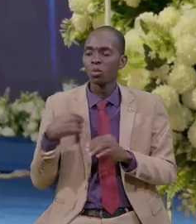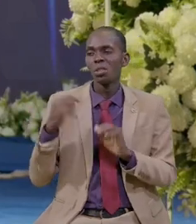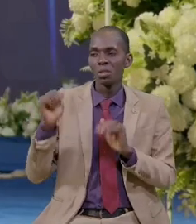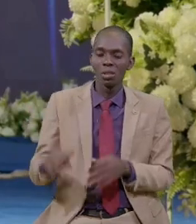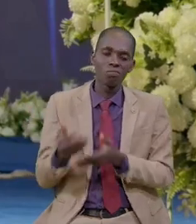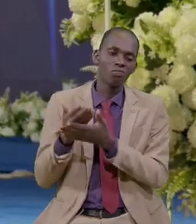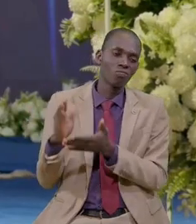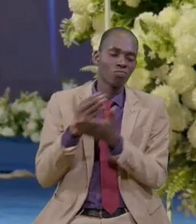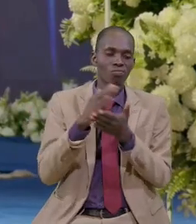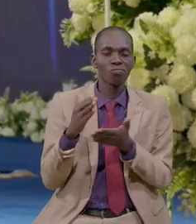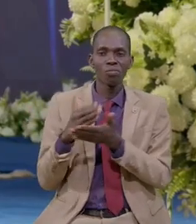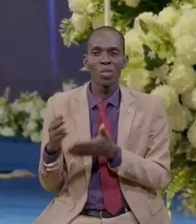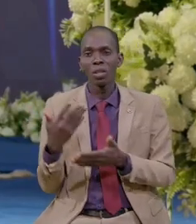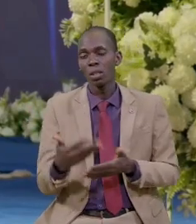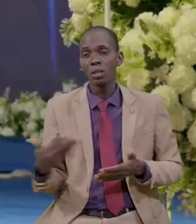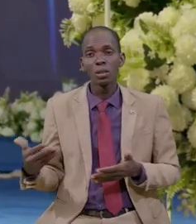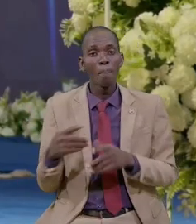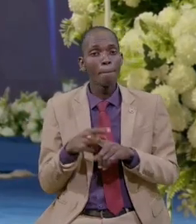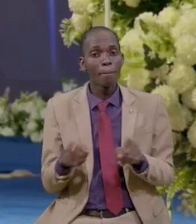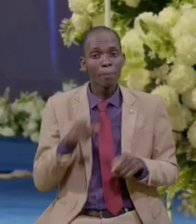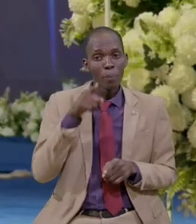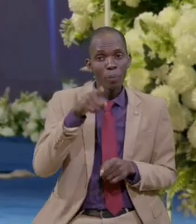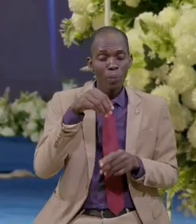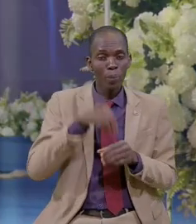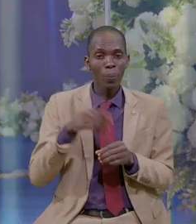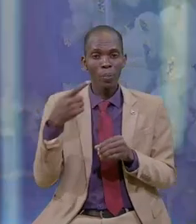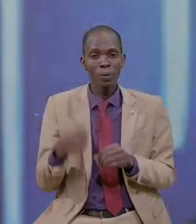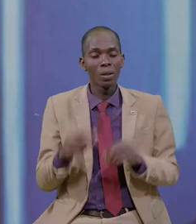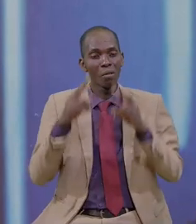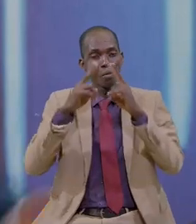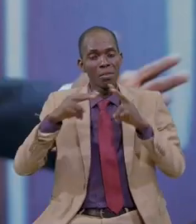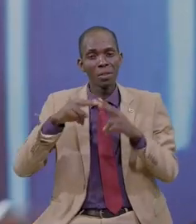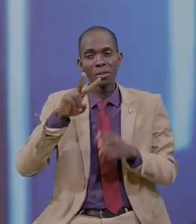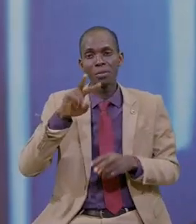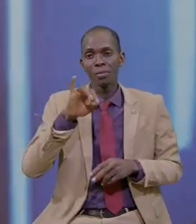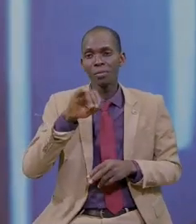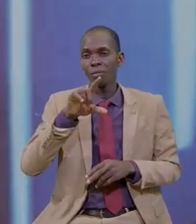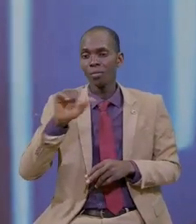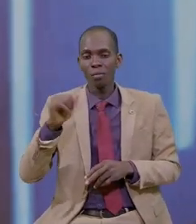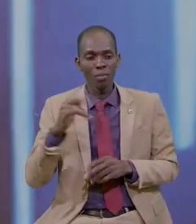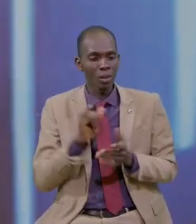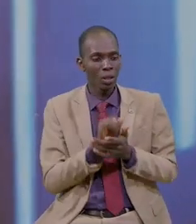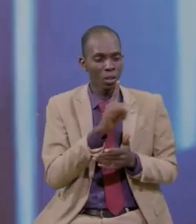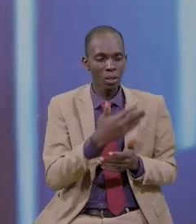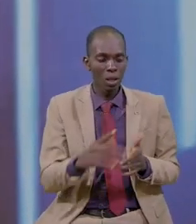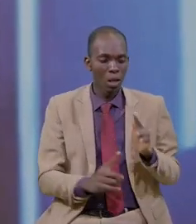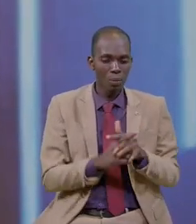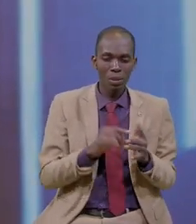On peut résister, mais toi, dans la localité, Ceci vient par ci, l'autre vient par